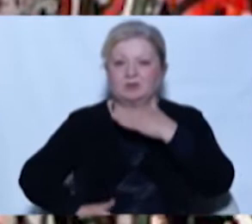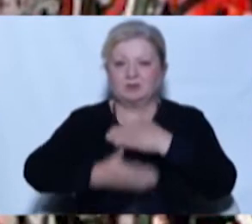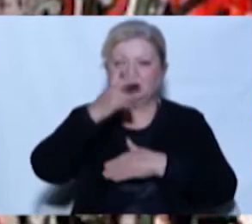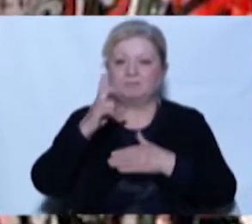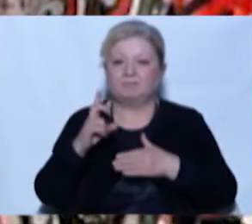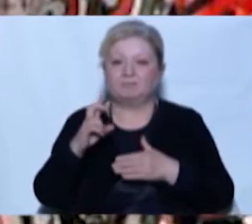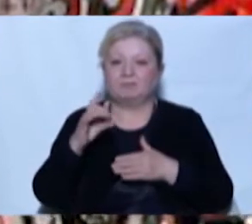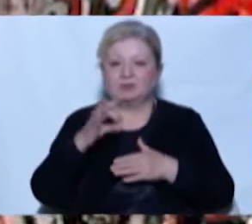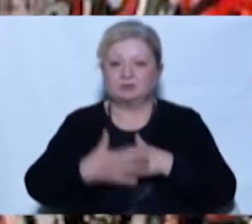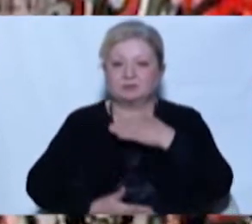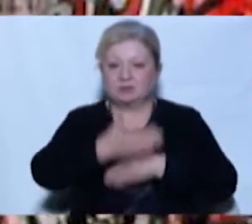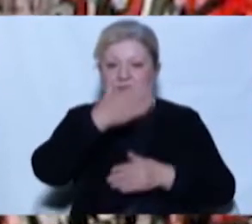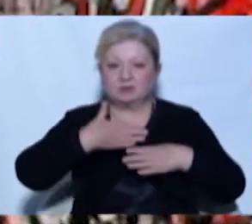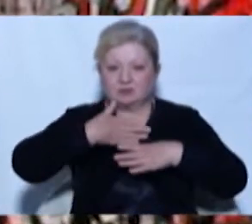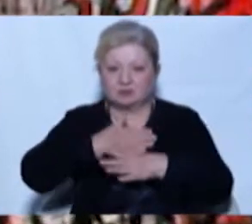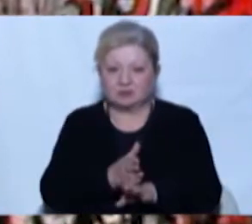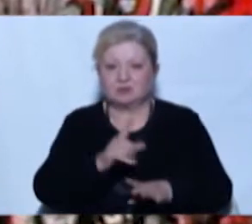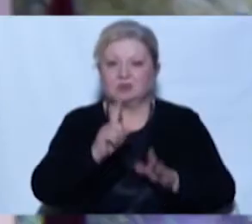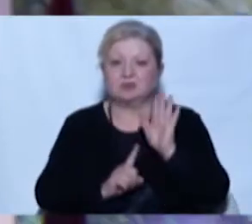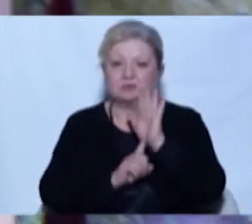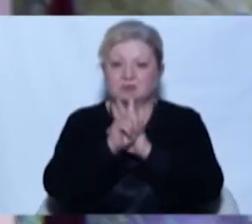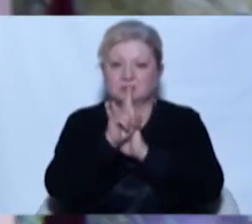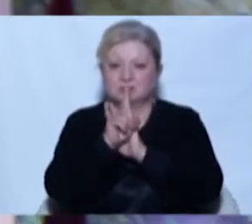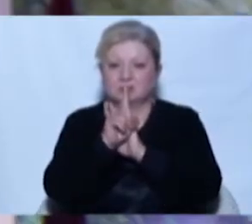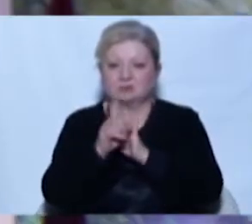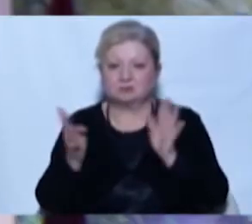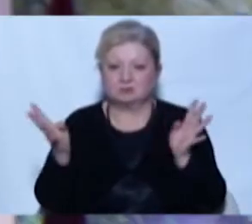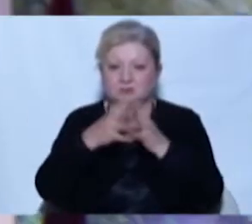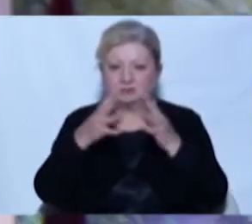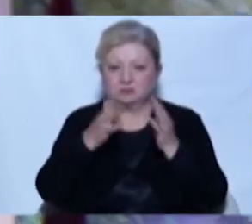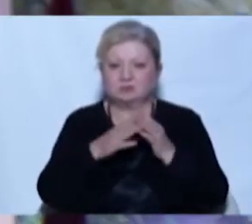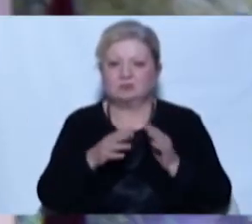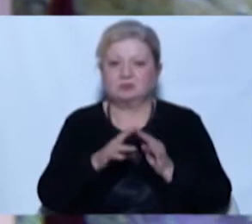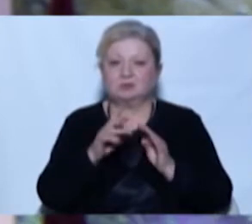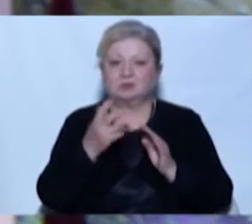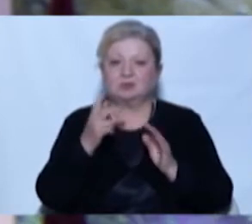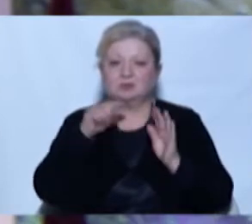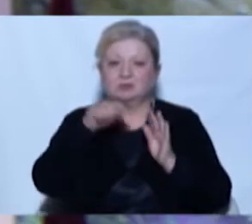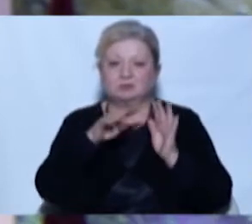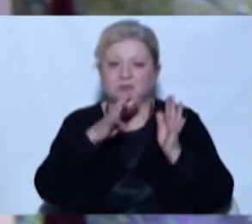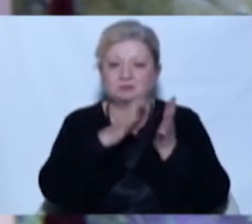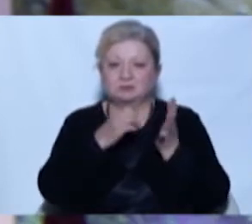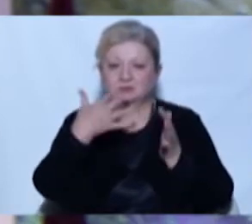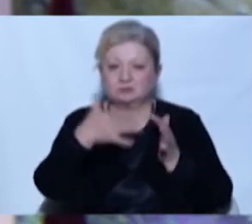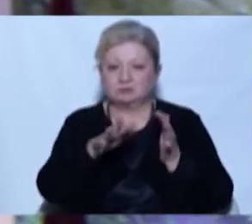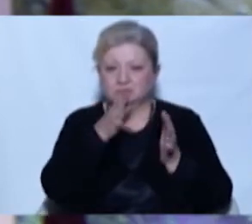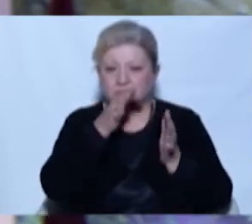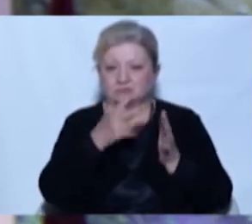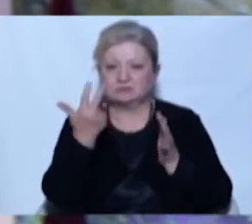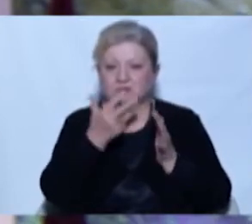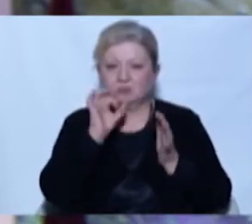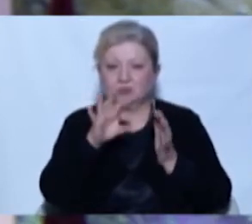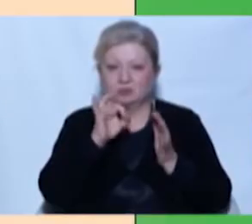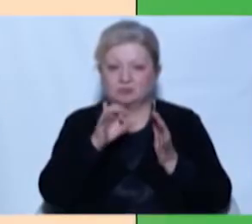დაინგრა და გერმანიამ დაიწყო გაერთიანება. 1990 წლის 3 ოქტომბერს ფაქტიურად გერმანია